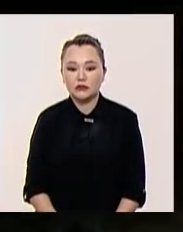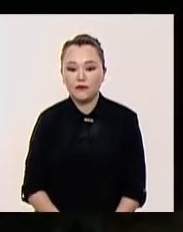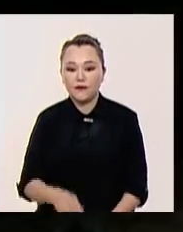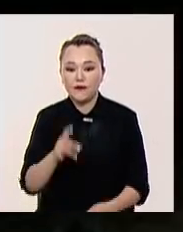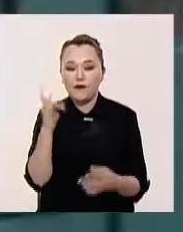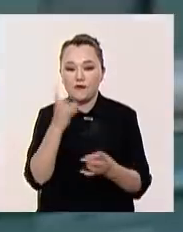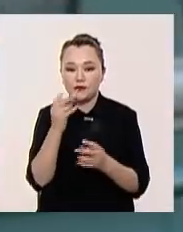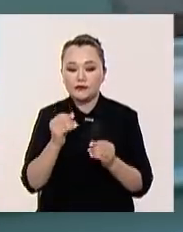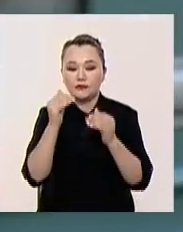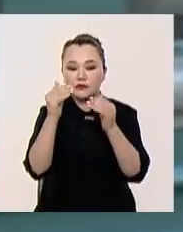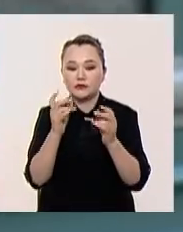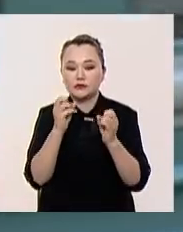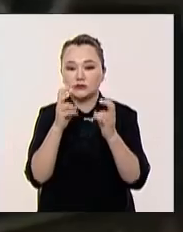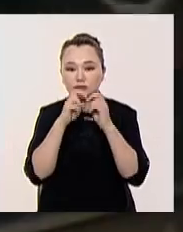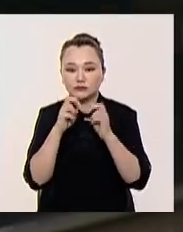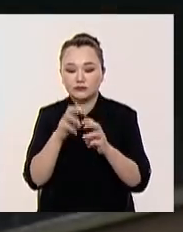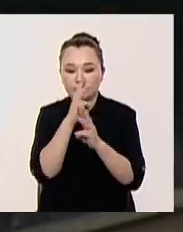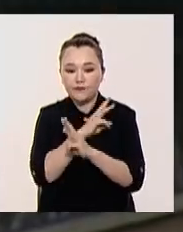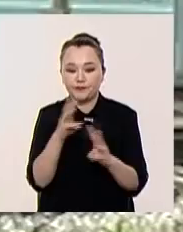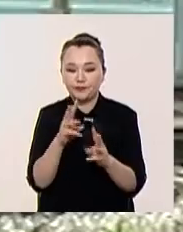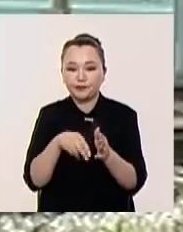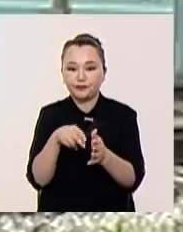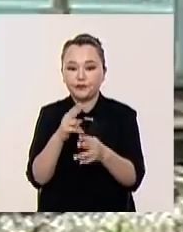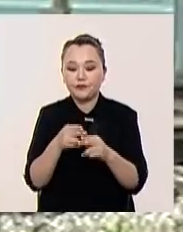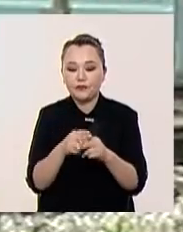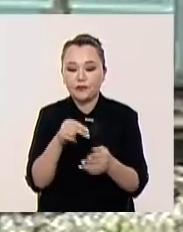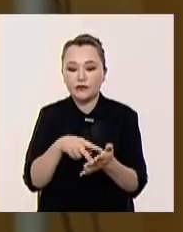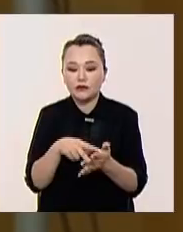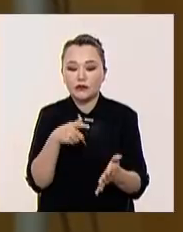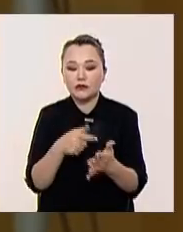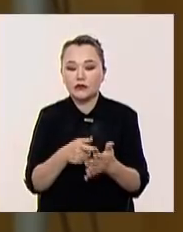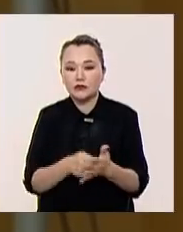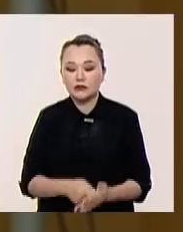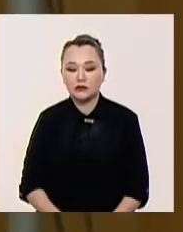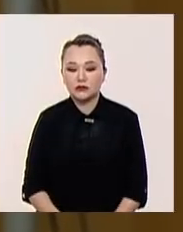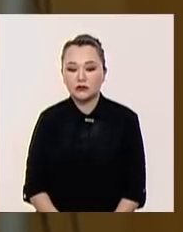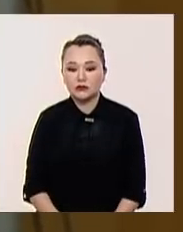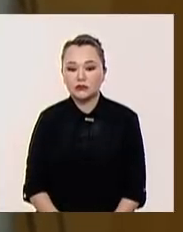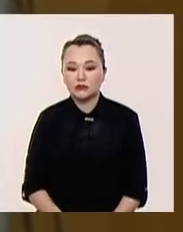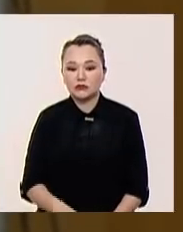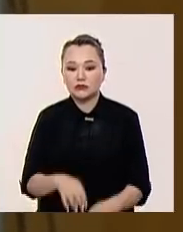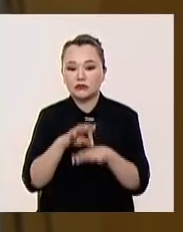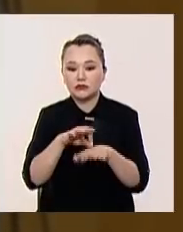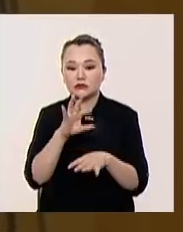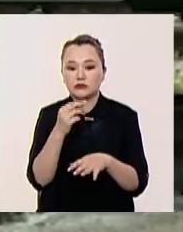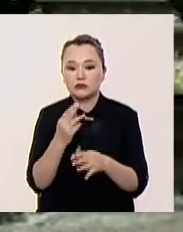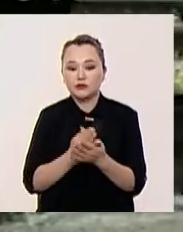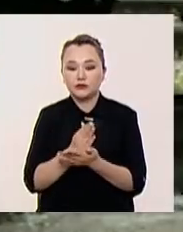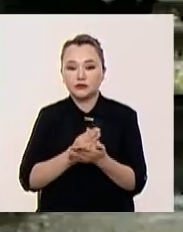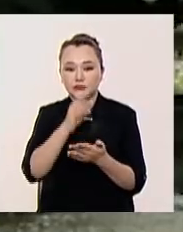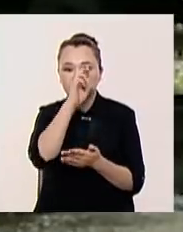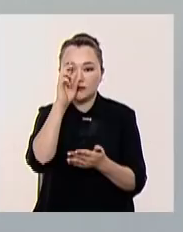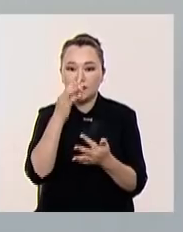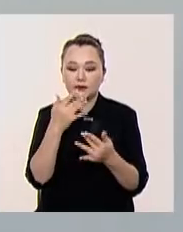Надо повышать. Как пересмотр зарплат железнодорожникам скажется на стоимости билетов? Пассажирские перевозки – это социальные услуги государства.